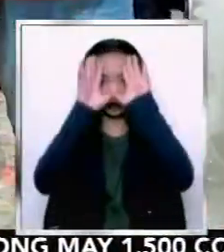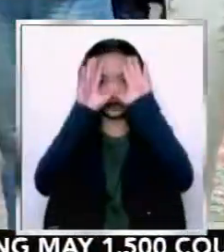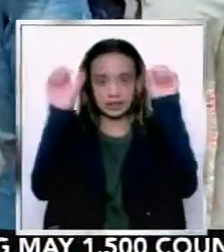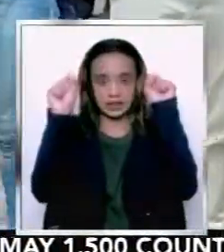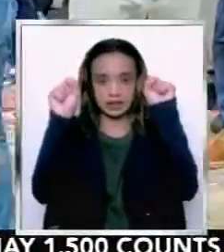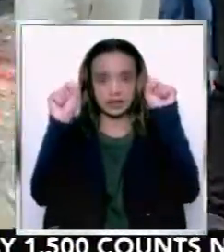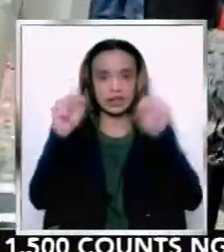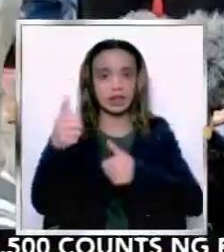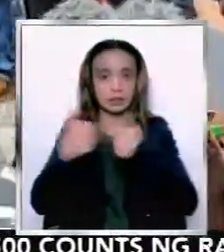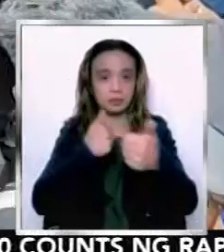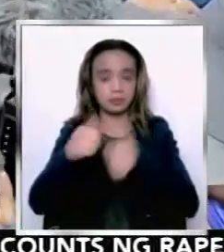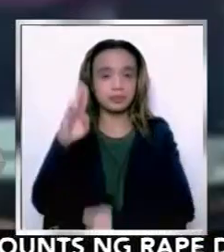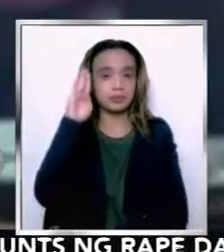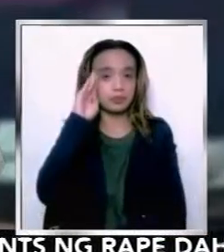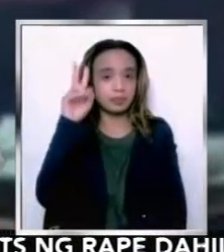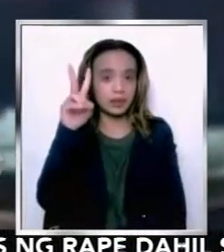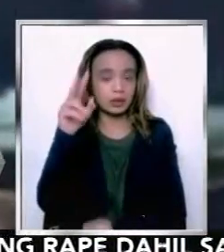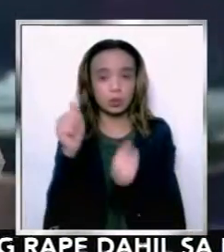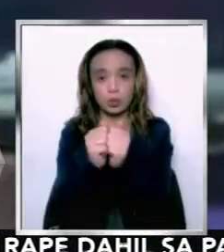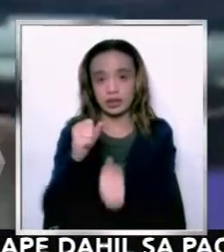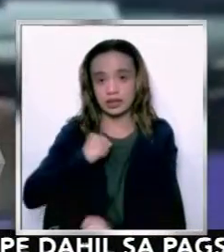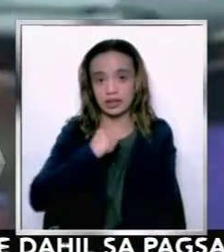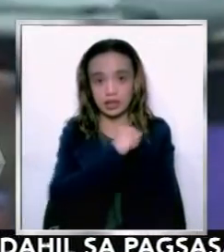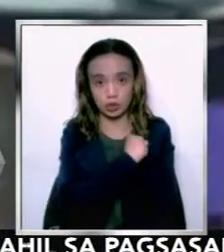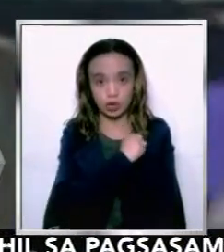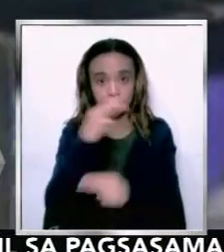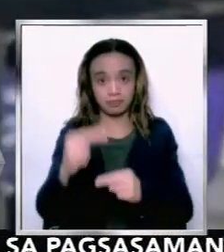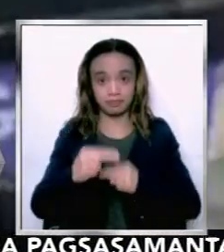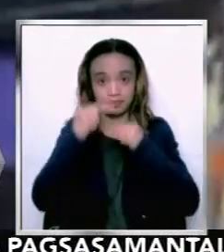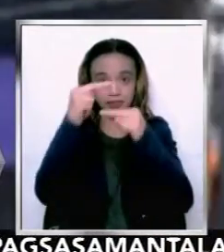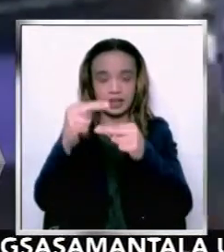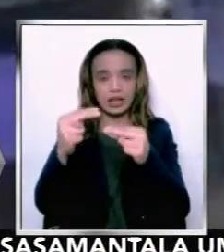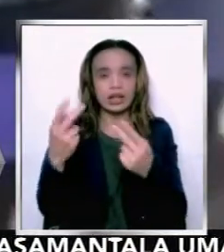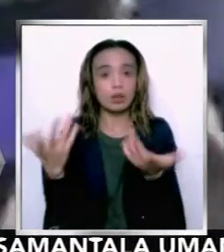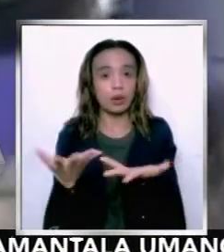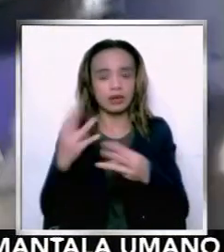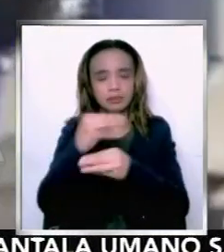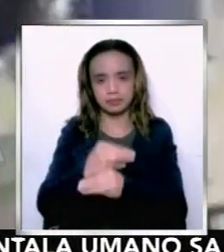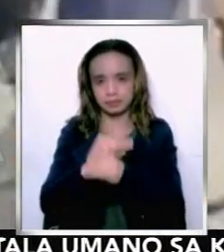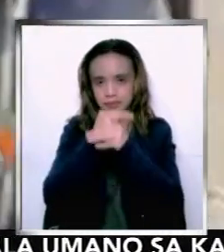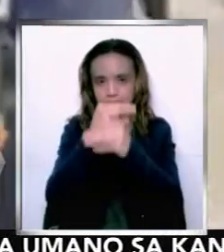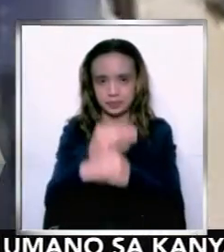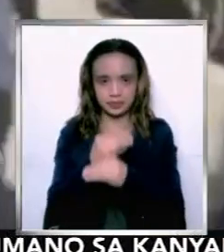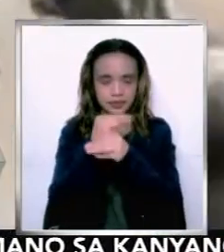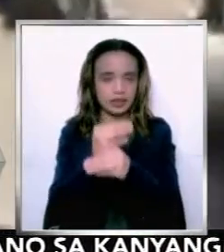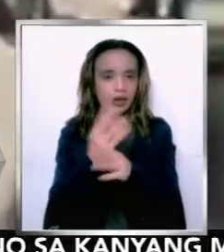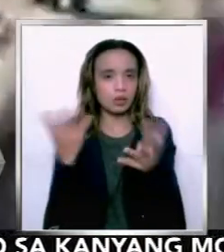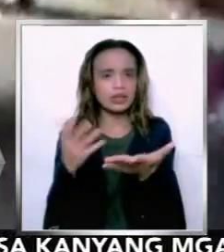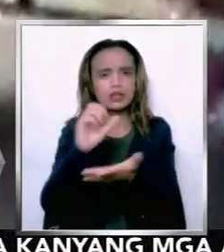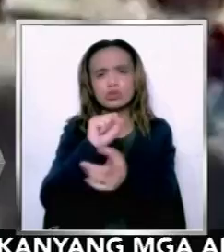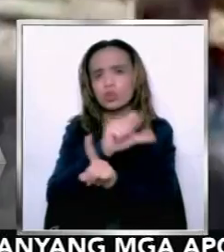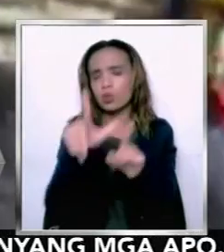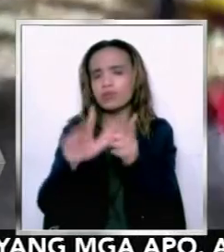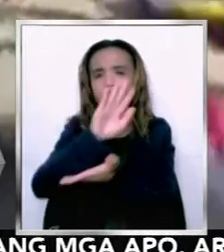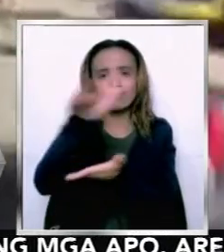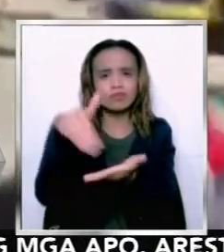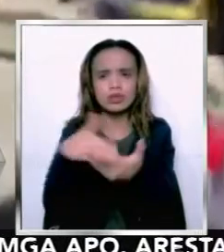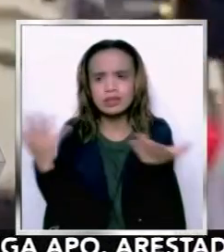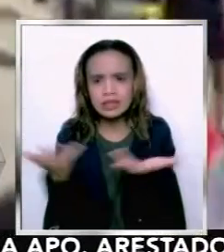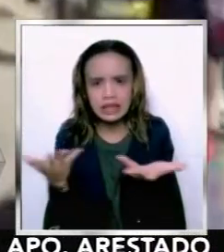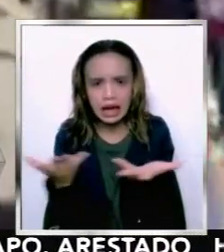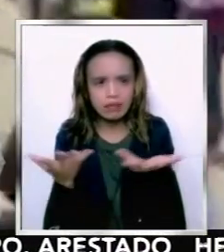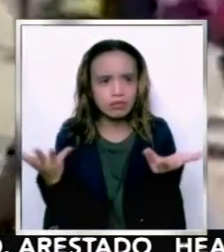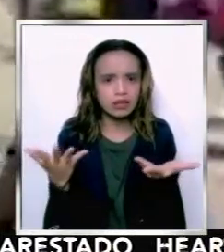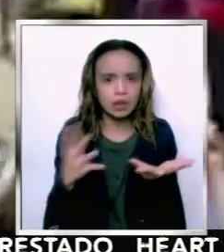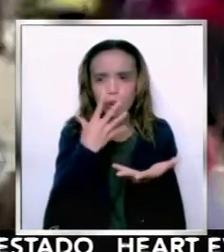kasamang ilang senatorial candidate. Nagkaroon siya ng motorcade papunta sa Masbate Social Center kung nasaan ang kanyang mga